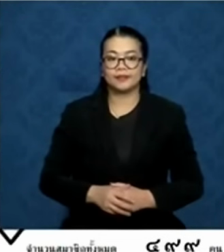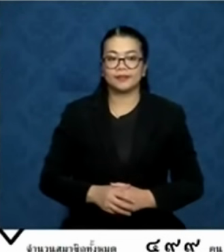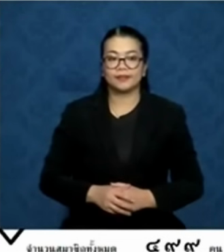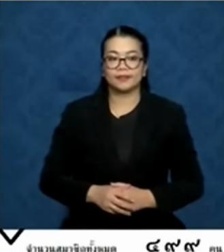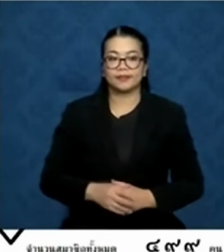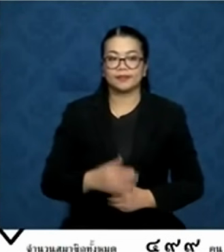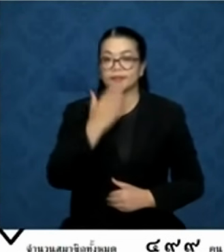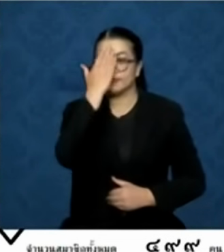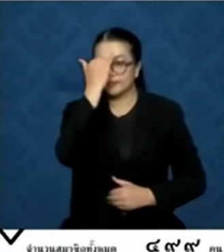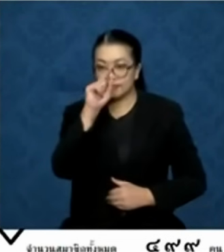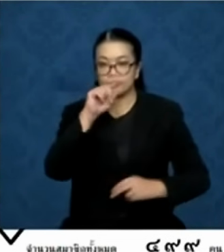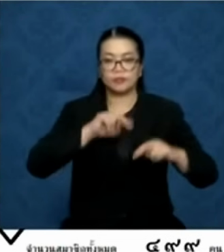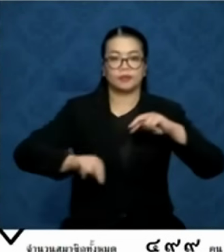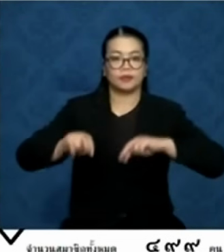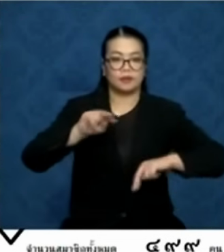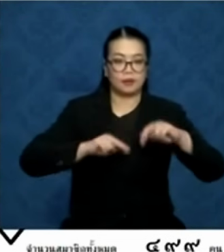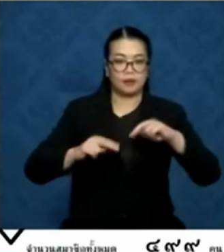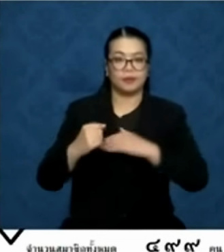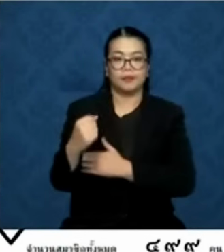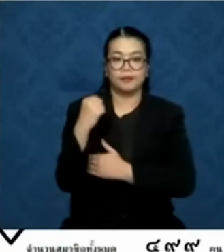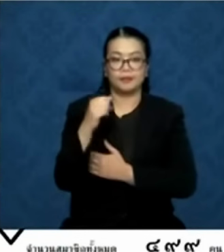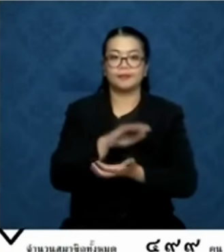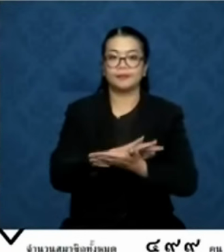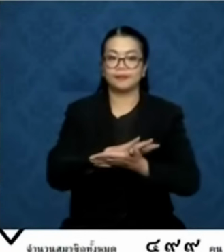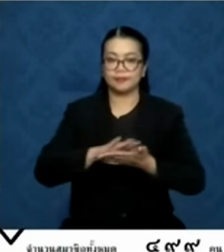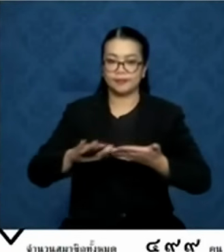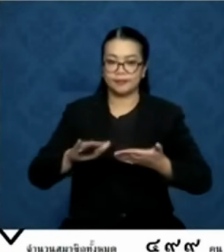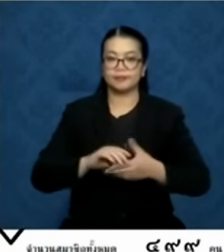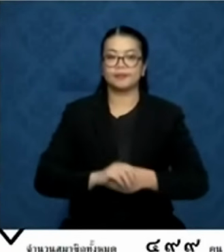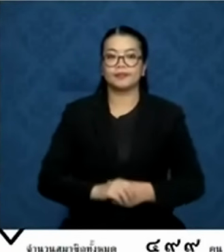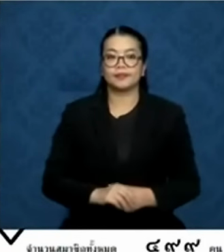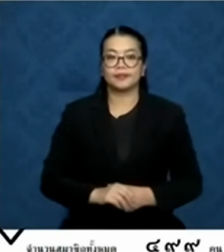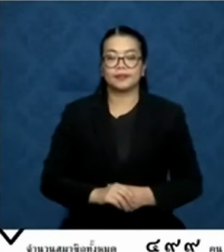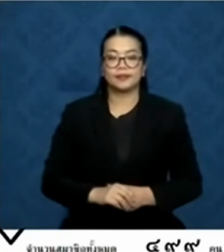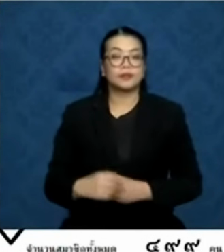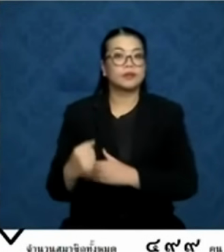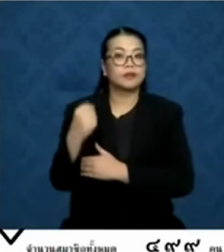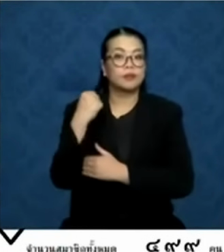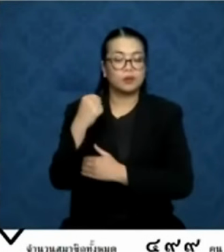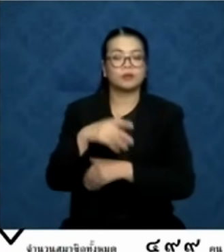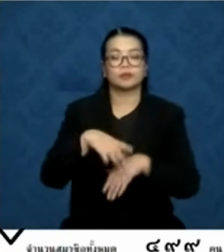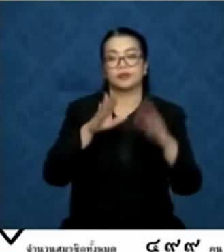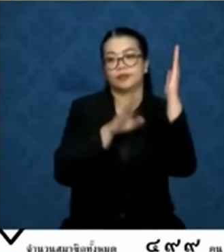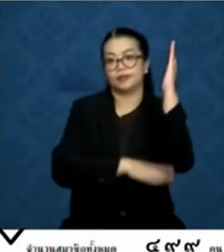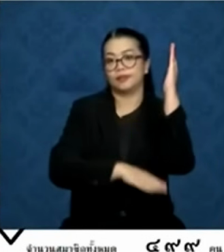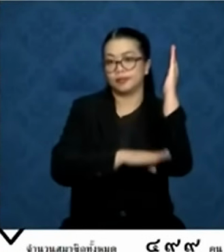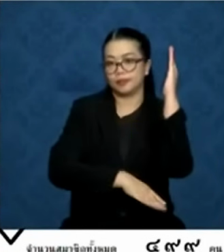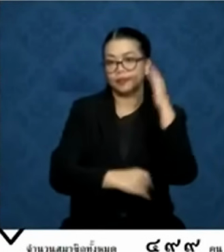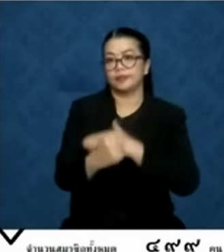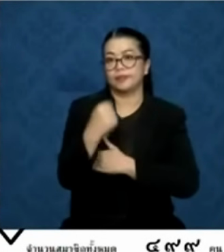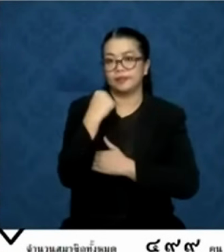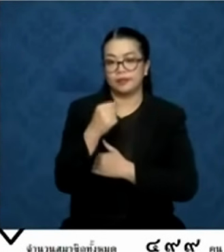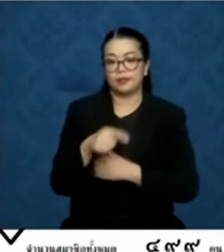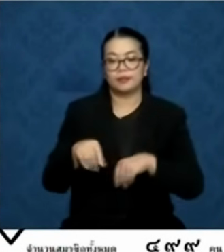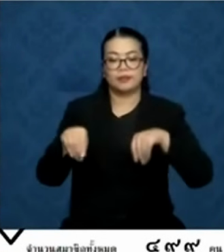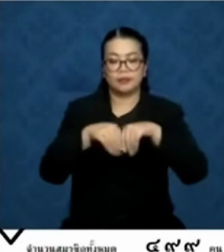เพื่อรักษาความมั่นคงและความสงบเรียบร้อยในประเทศความมั่นคงชายแดนชายฝั่งท